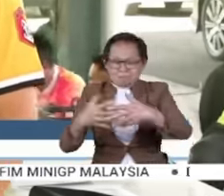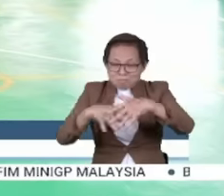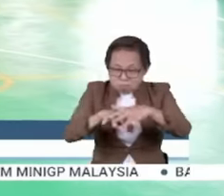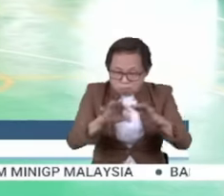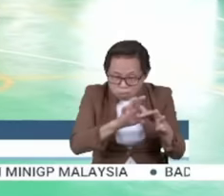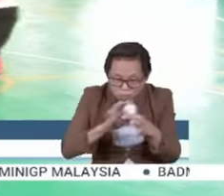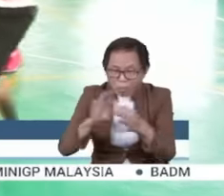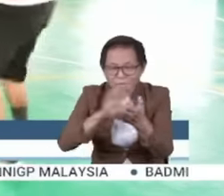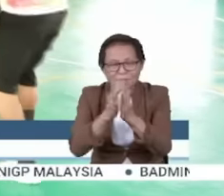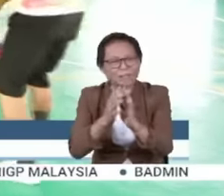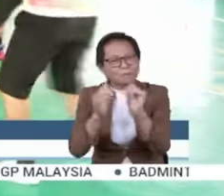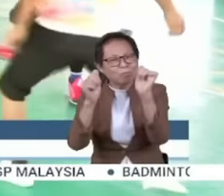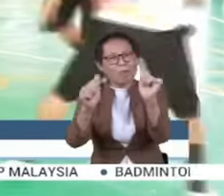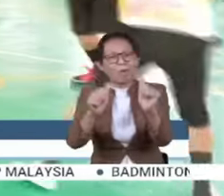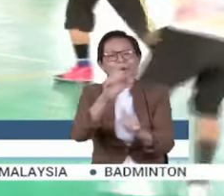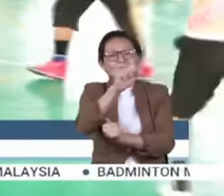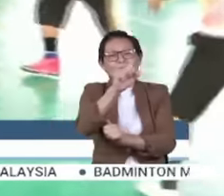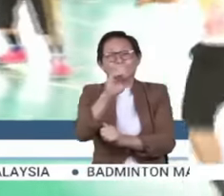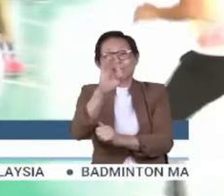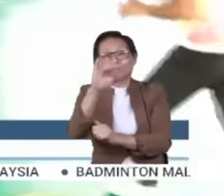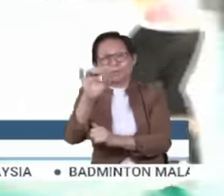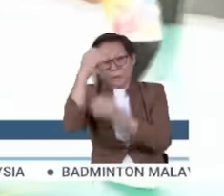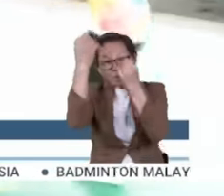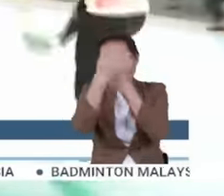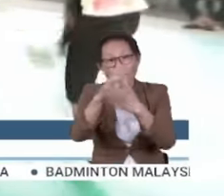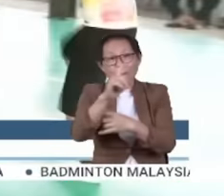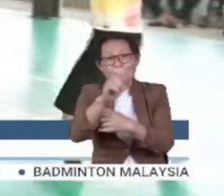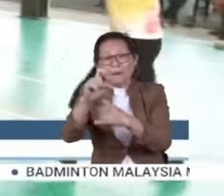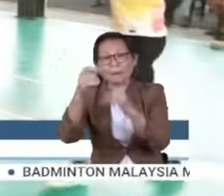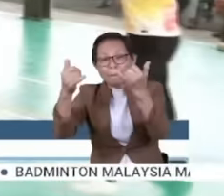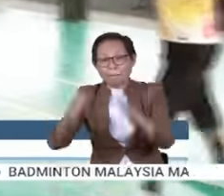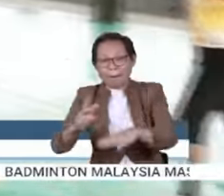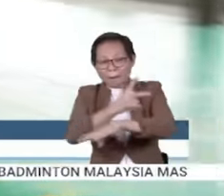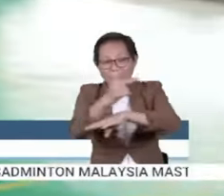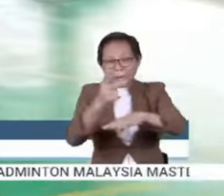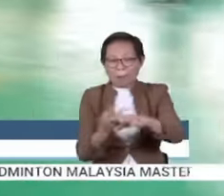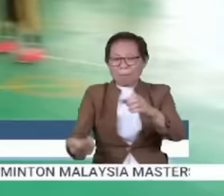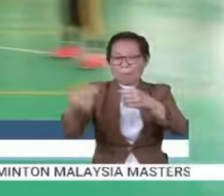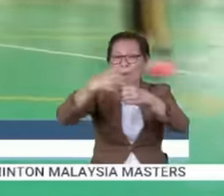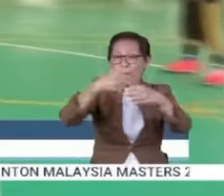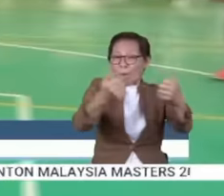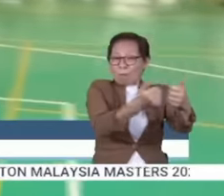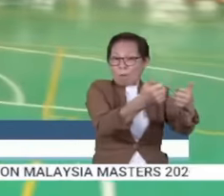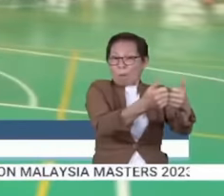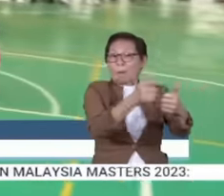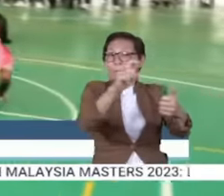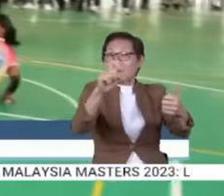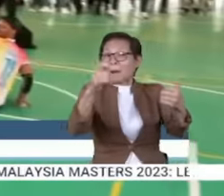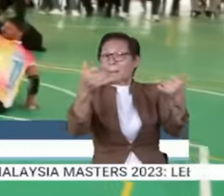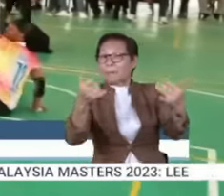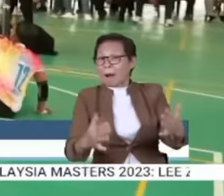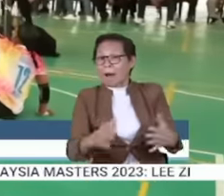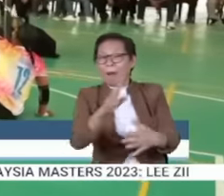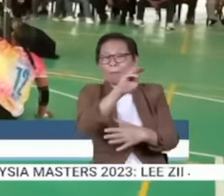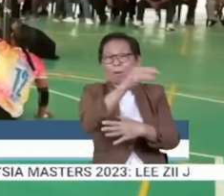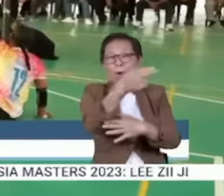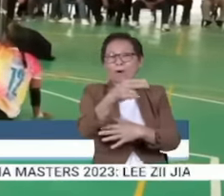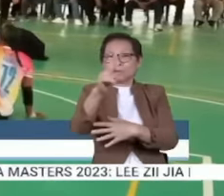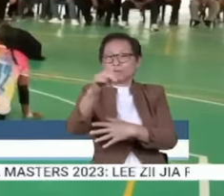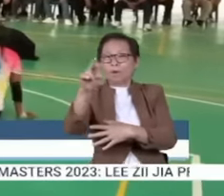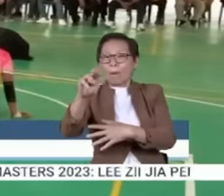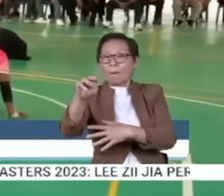yang hebat shopee juga memaklumkan antara bekas pemain kebangsaan yang menyertai ke Johana tersebut termasuk Muhammad